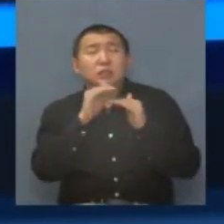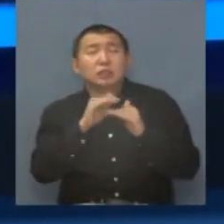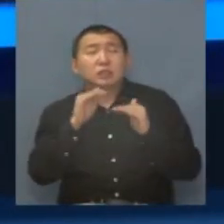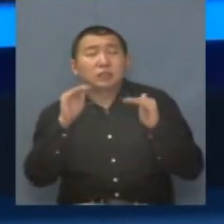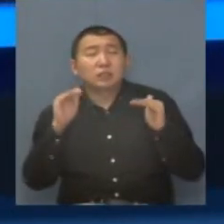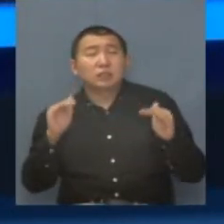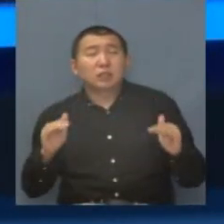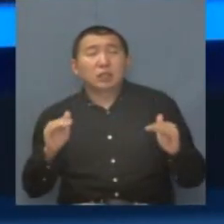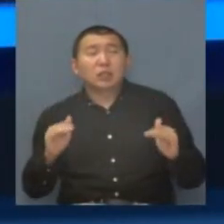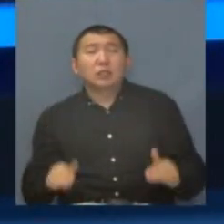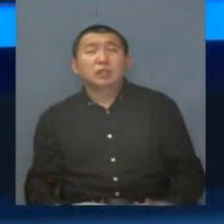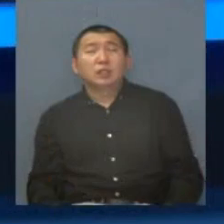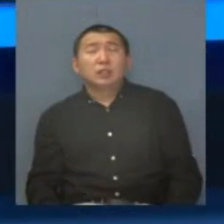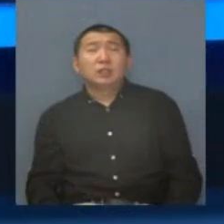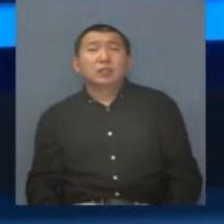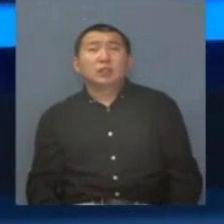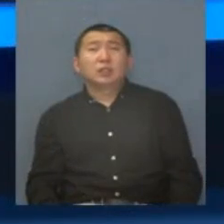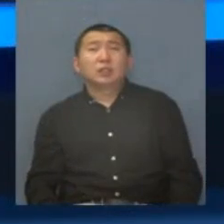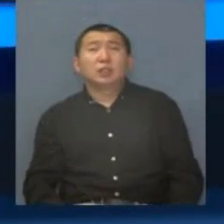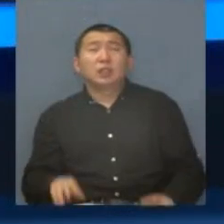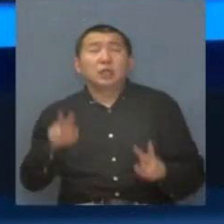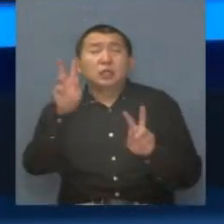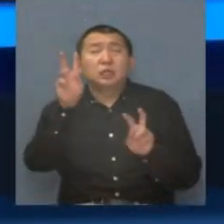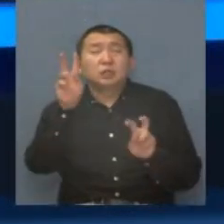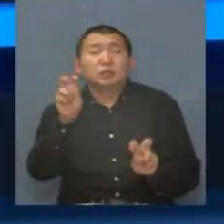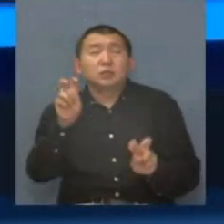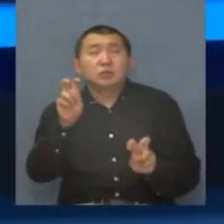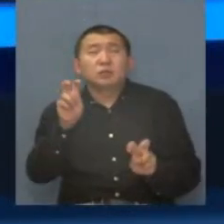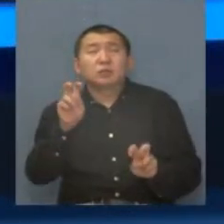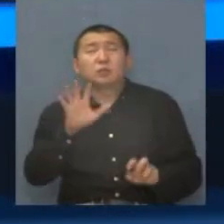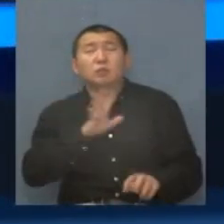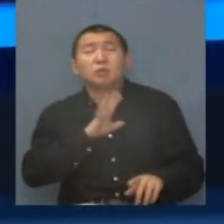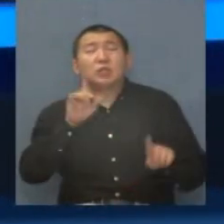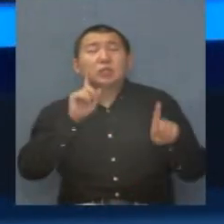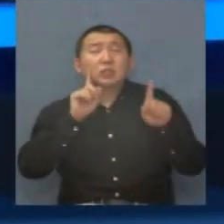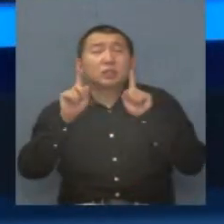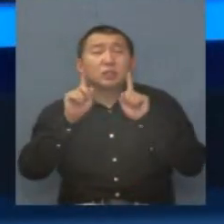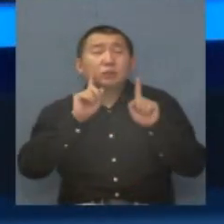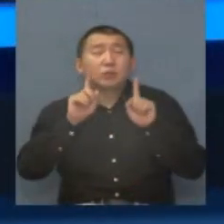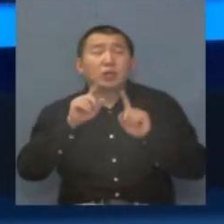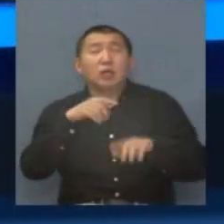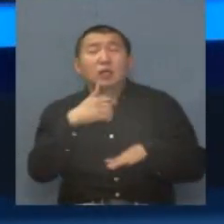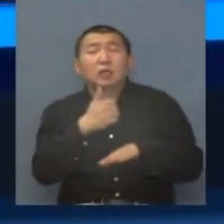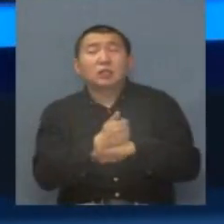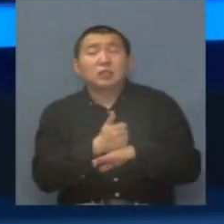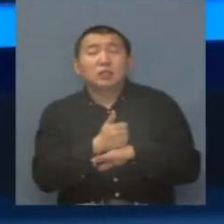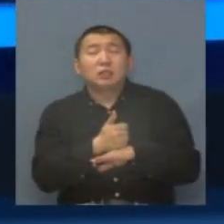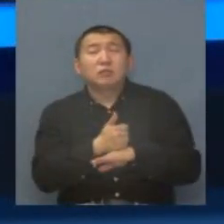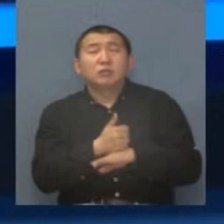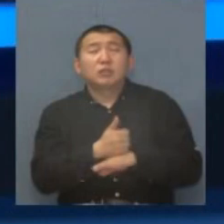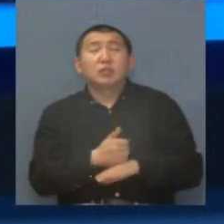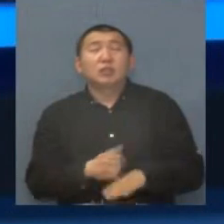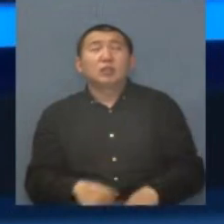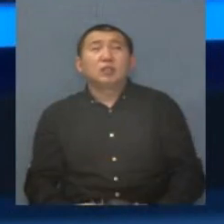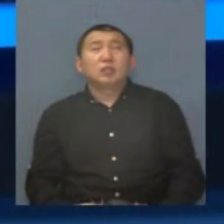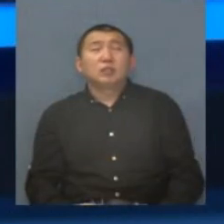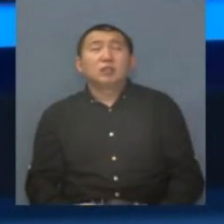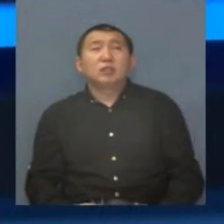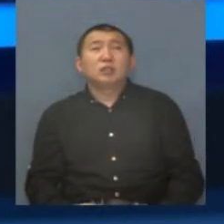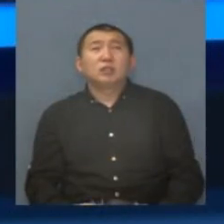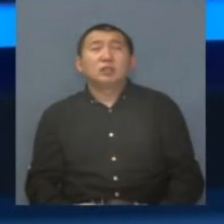бағалаудың заманауи әдістерін арттыру тақырыбында зорлық-зомбылыққа қарсы семинар өтті. Семинардың басты мақсаты кәмелетке толмағандардың